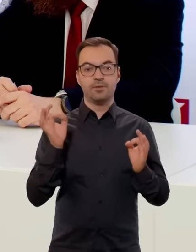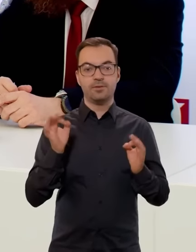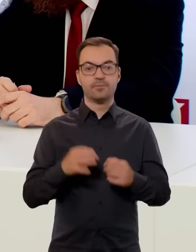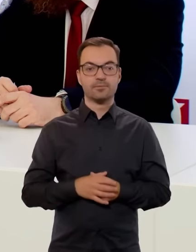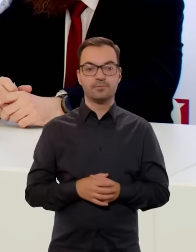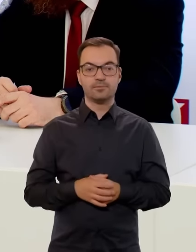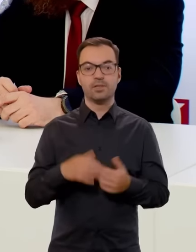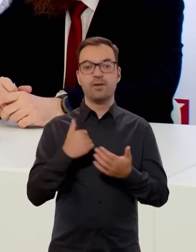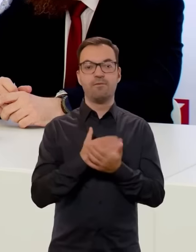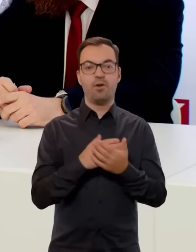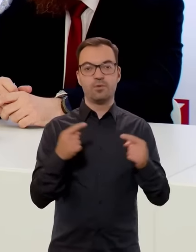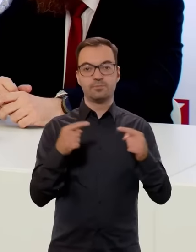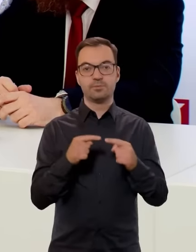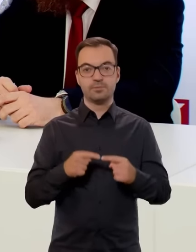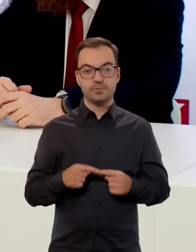według